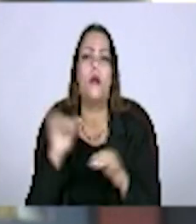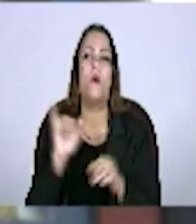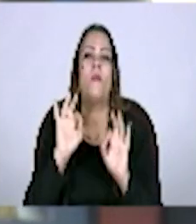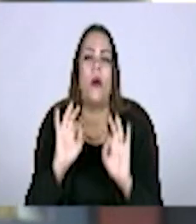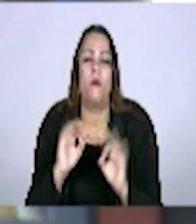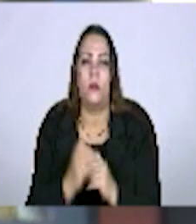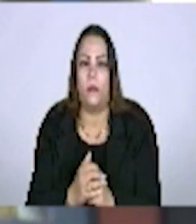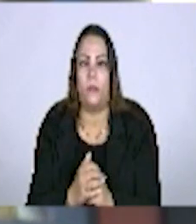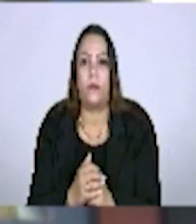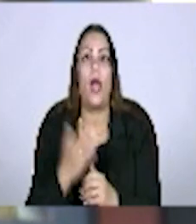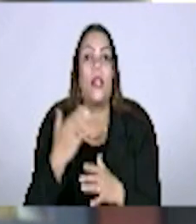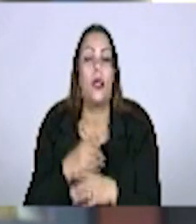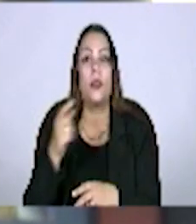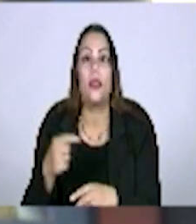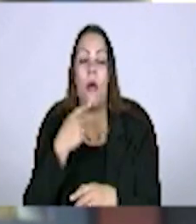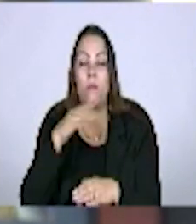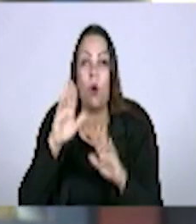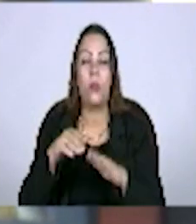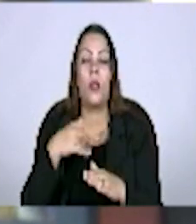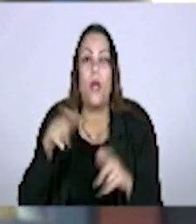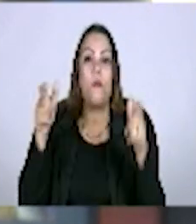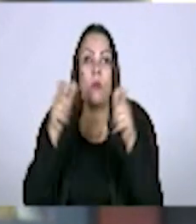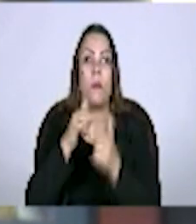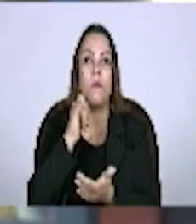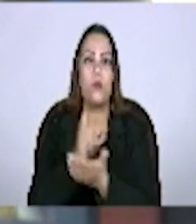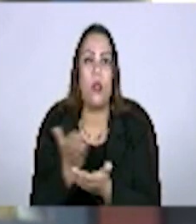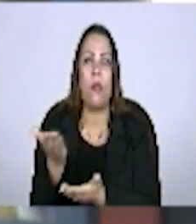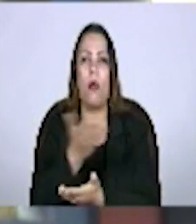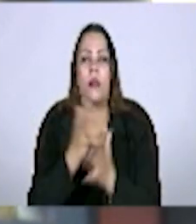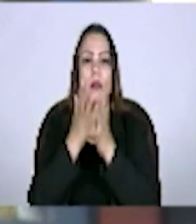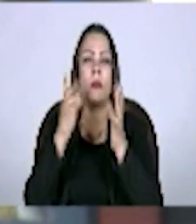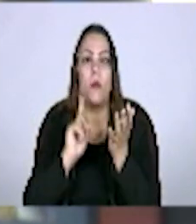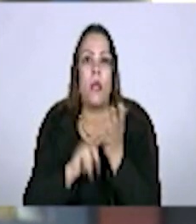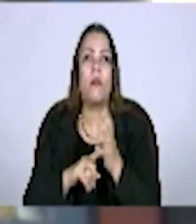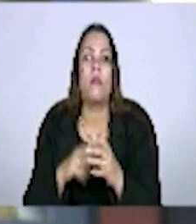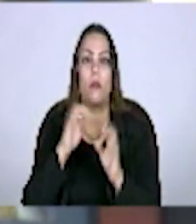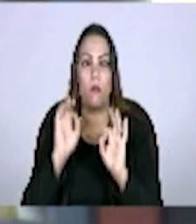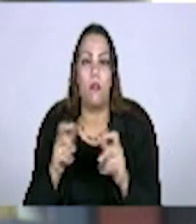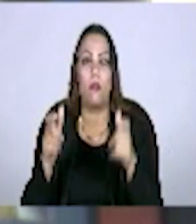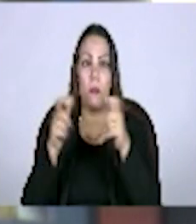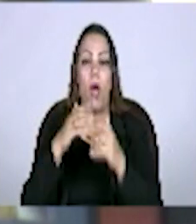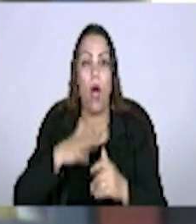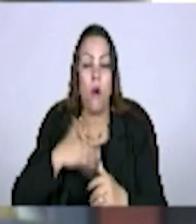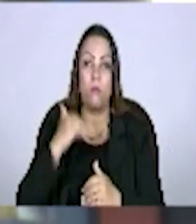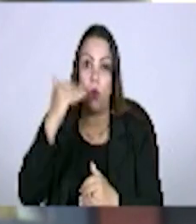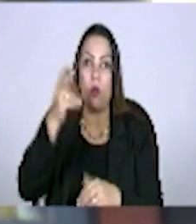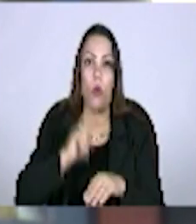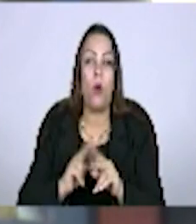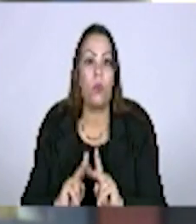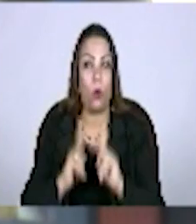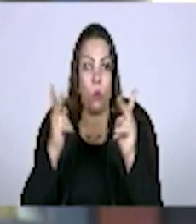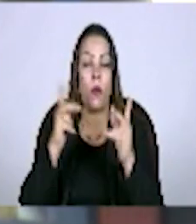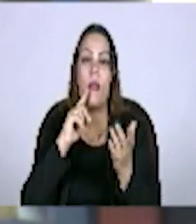الاهميه لان ده بيضع المجتمع قدام مسؤولياته اذا كان بالفعل مجتمع يريد التقدم والتطور